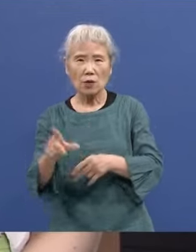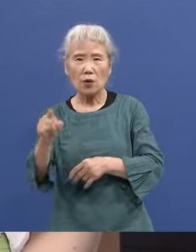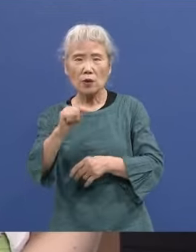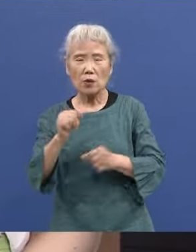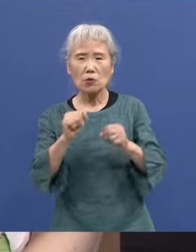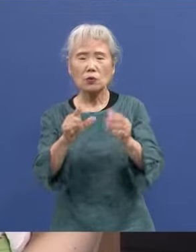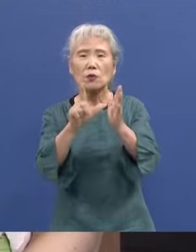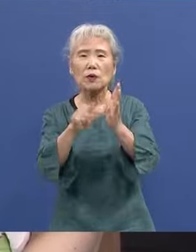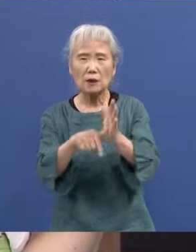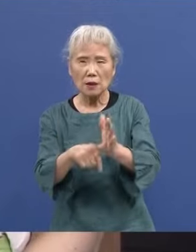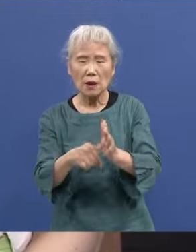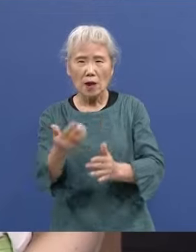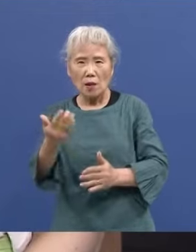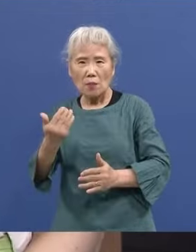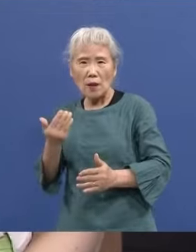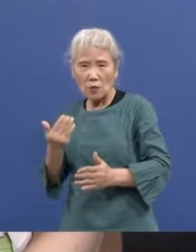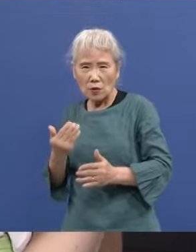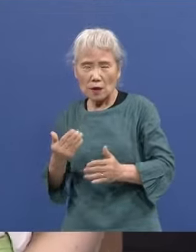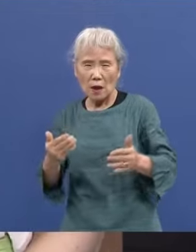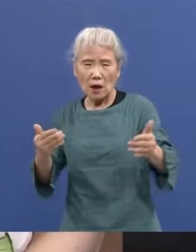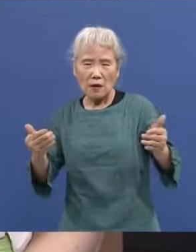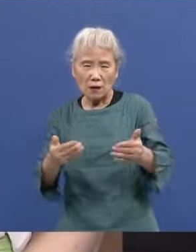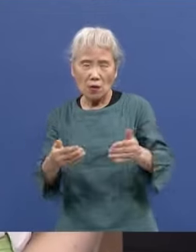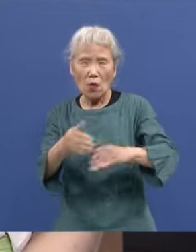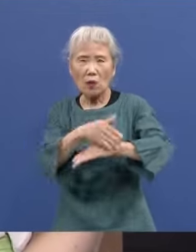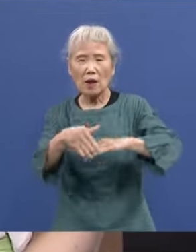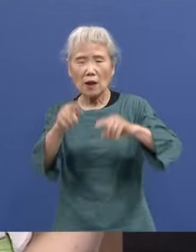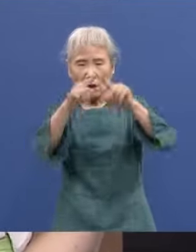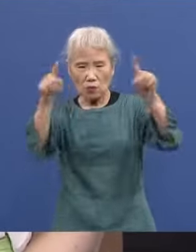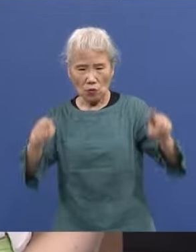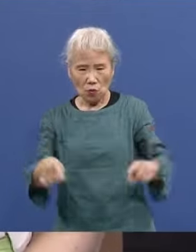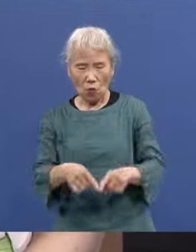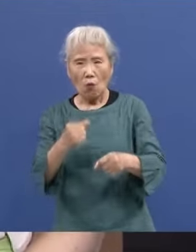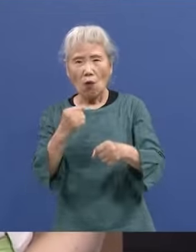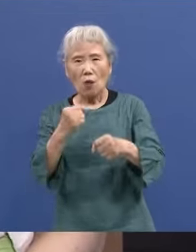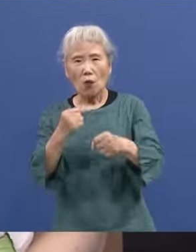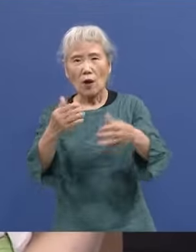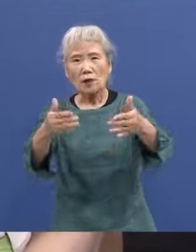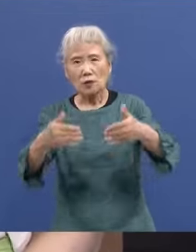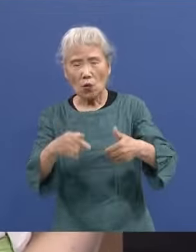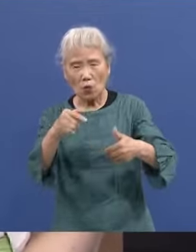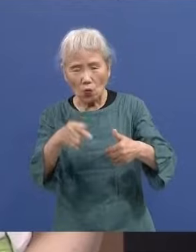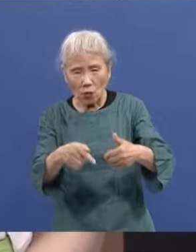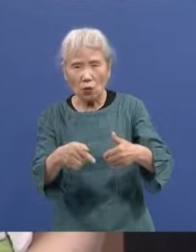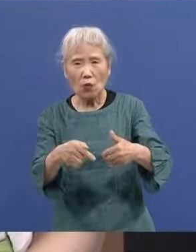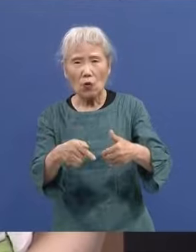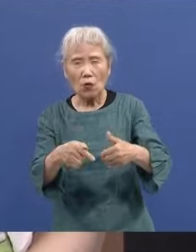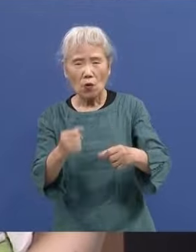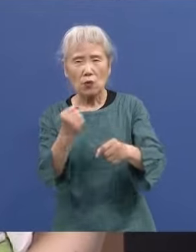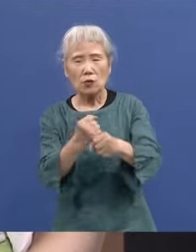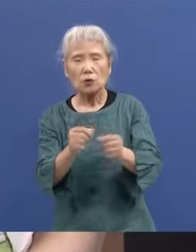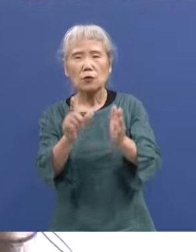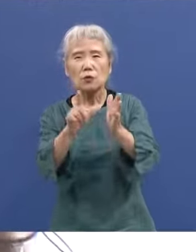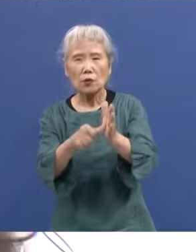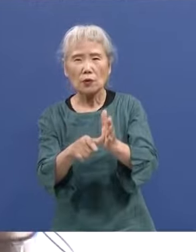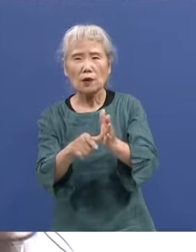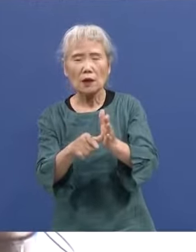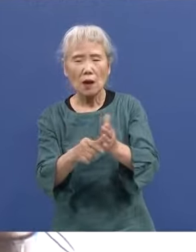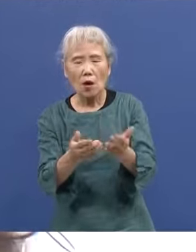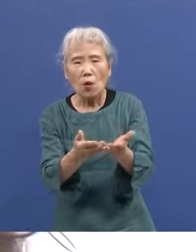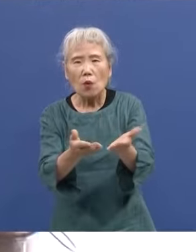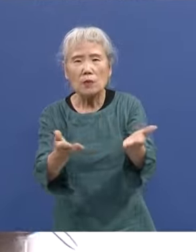するにあたって事前に事業計画書を提出する必要があるんですが、この計画書を作る段階でお